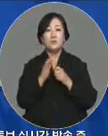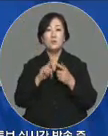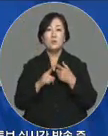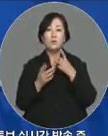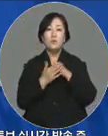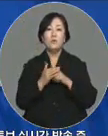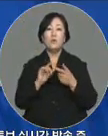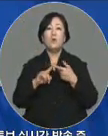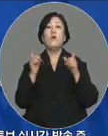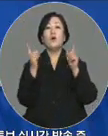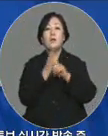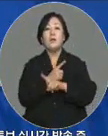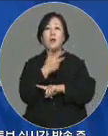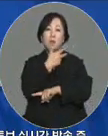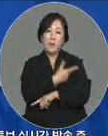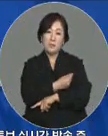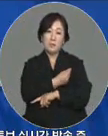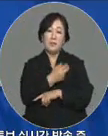계량 백신하고